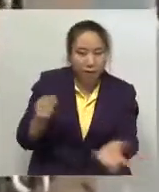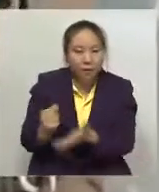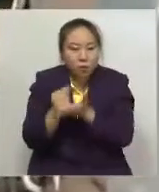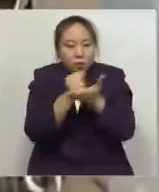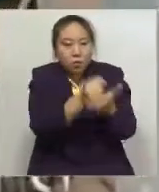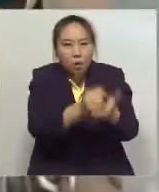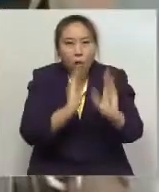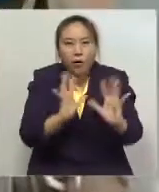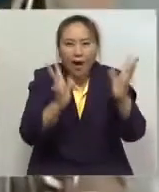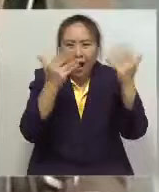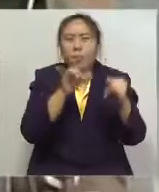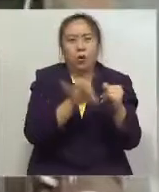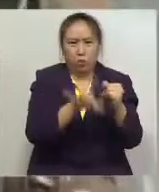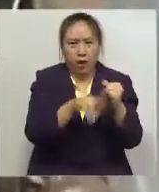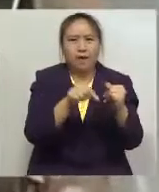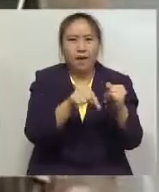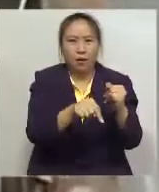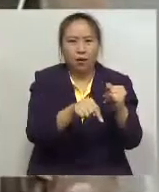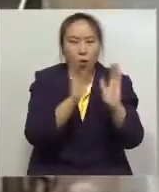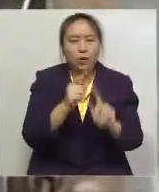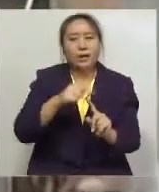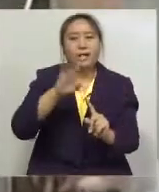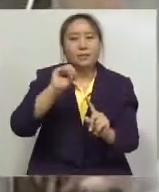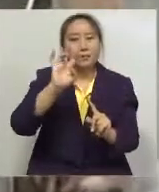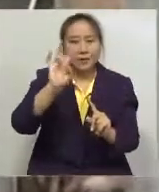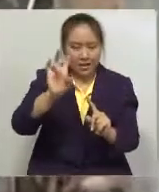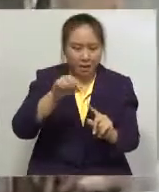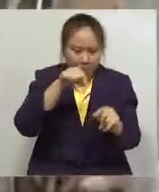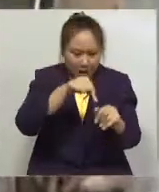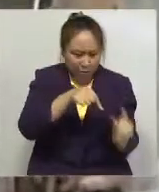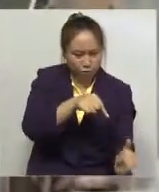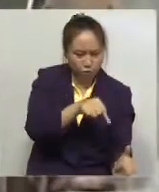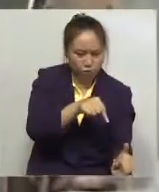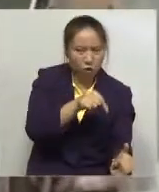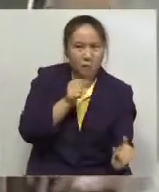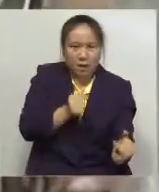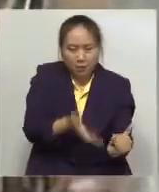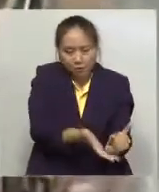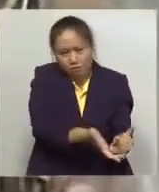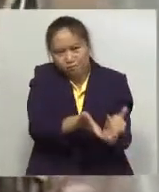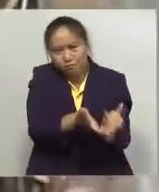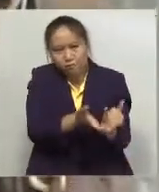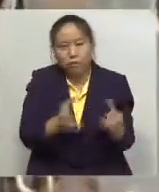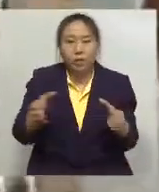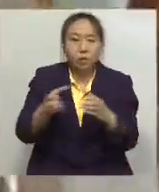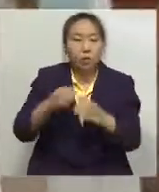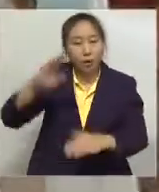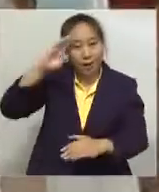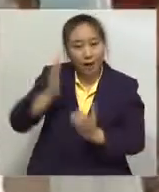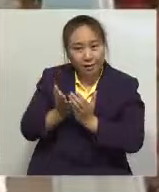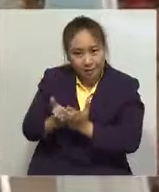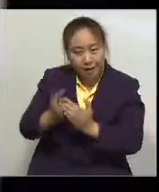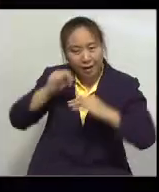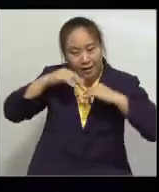างผู้ที่สูญหายซึ่งเป็นรายสุดท้ายรายที่47ออกมาให้ได้อย่างเร็วที่สุดนะครับพร้อมด้วยทีมดำน้ำจากกองทัพเรือและเจ้าหน้า